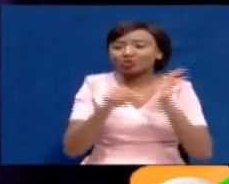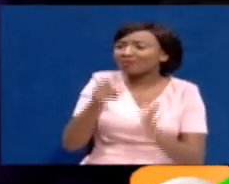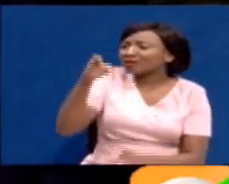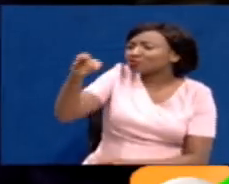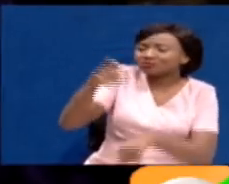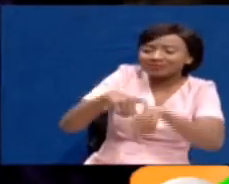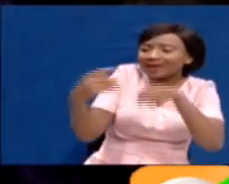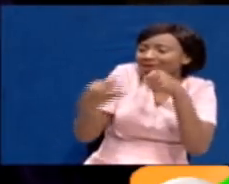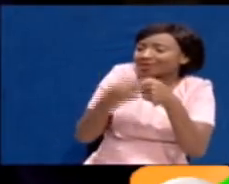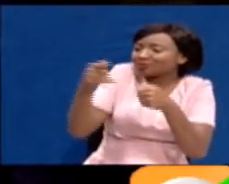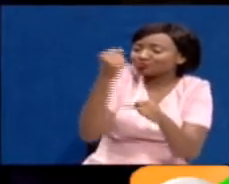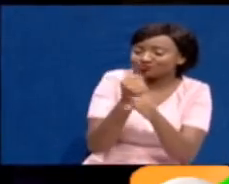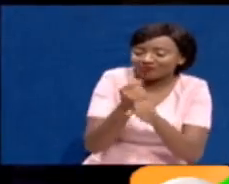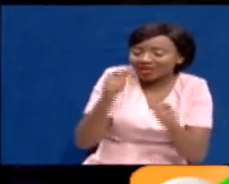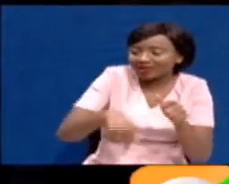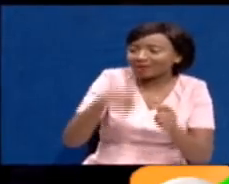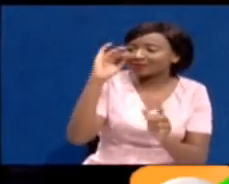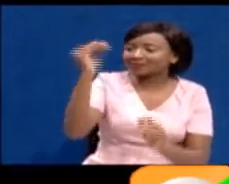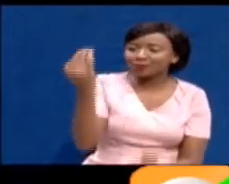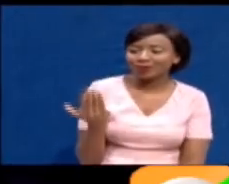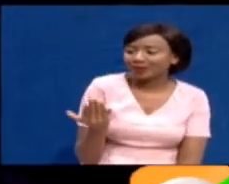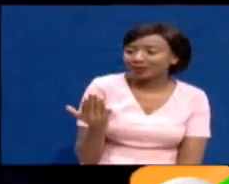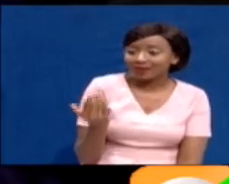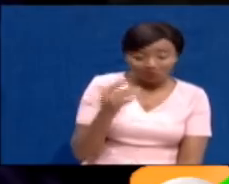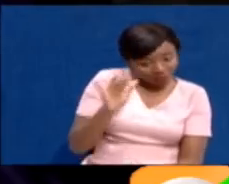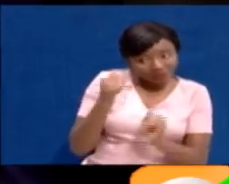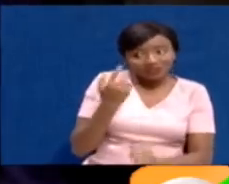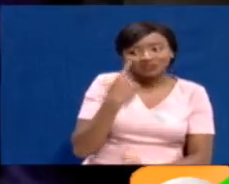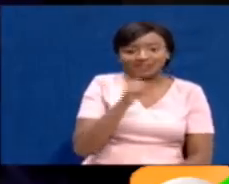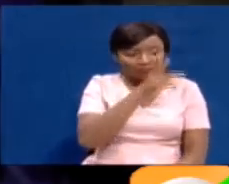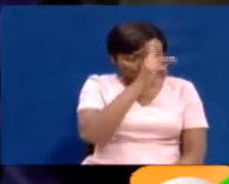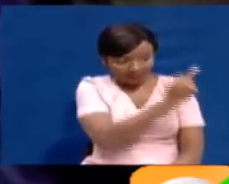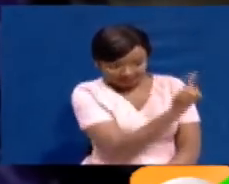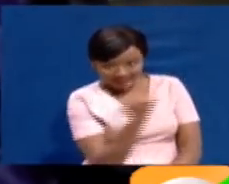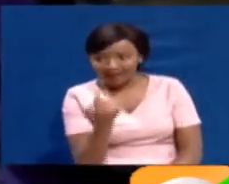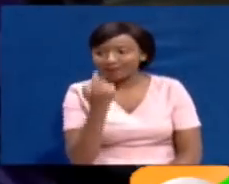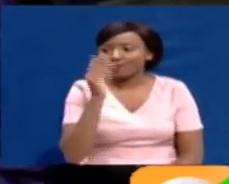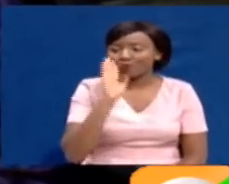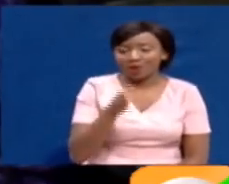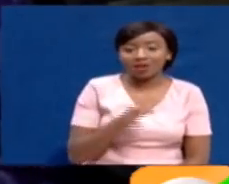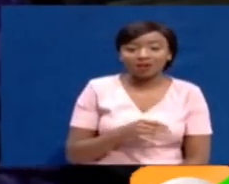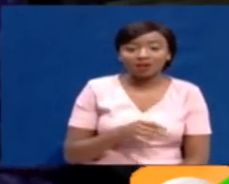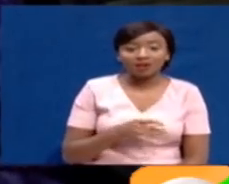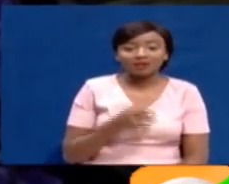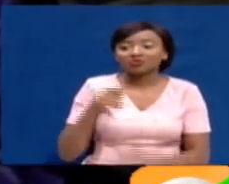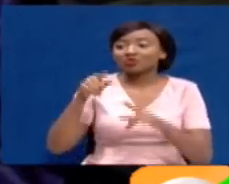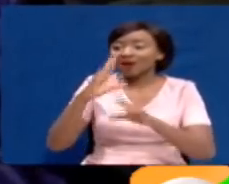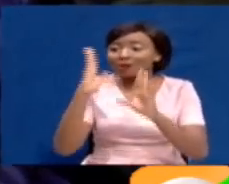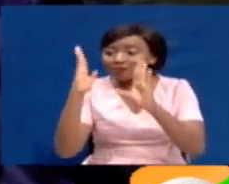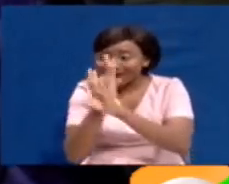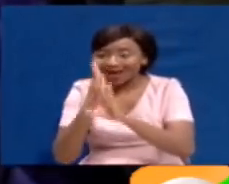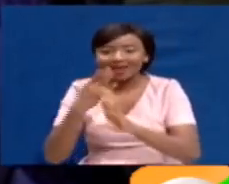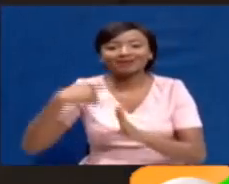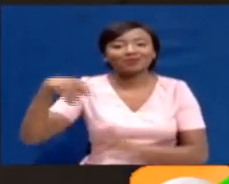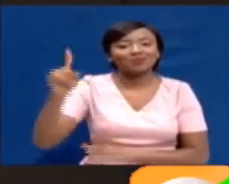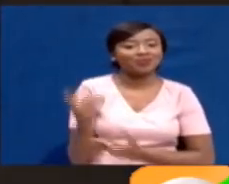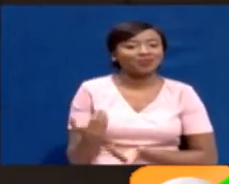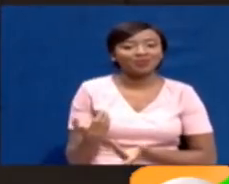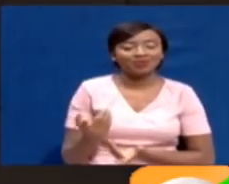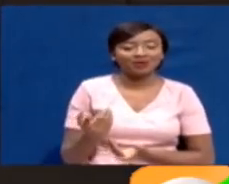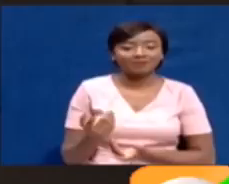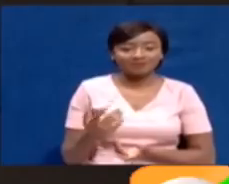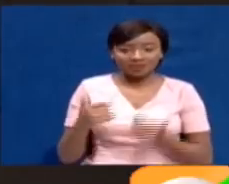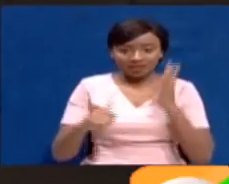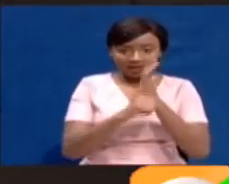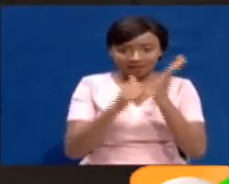Anasema askari mumpa. Wanakuja hapa muda sio mrefu. Utaona tu hapo. Si vile maskari wamepita hivi sasa wamekimbia na wanarudi hapa tena sasa.